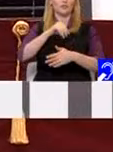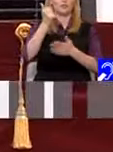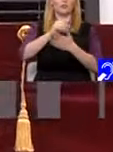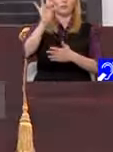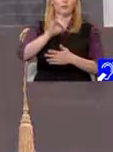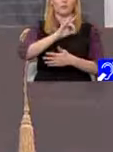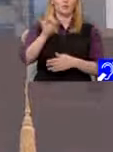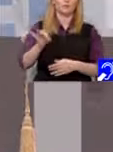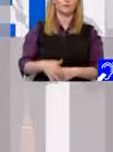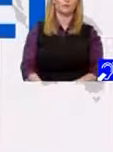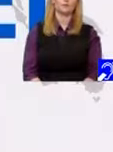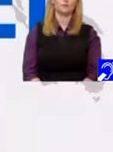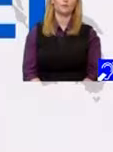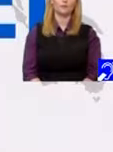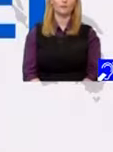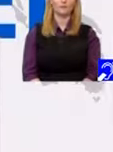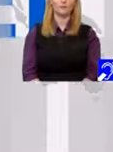Meridionale.